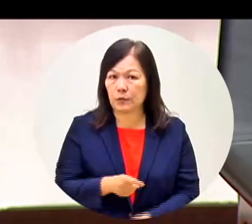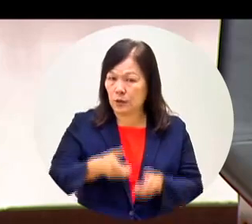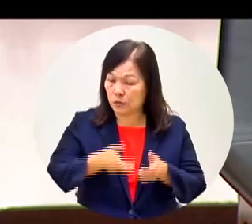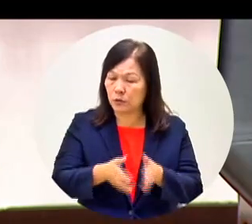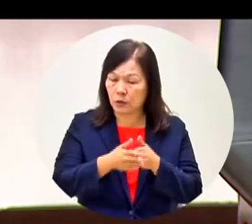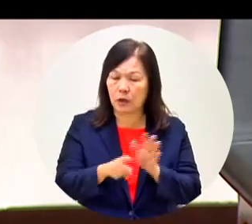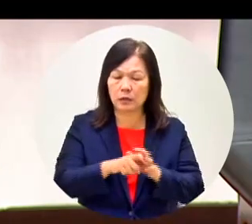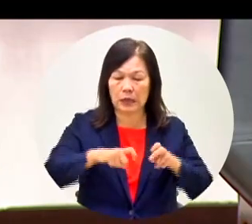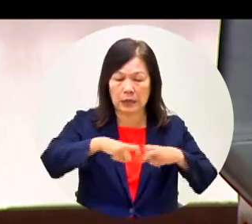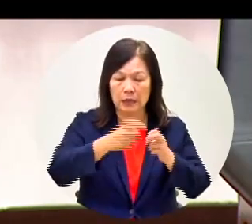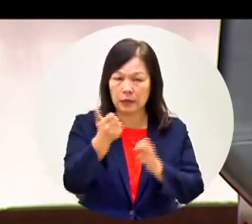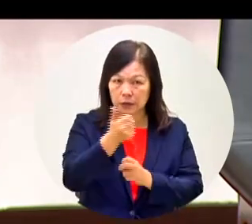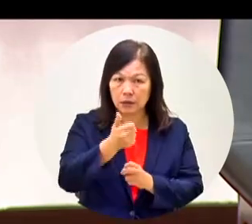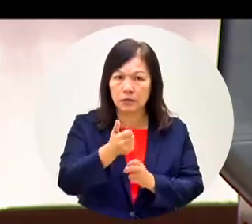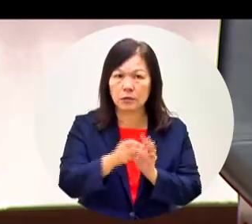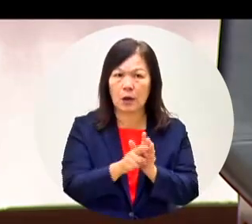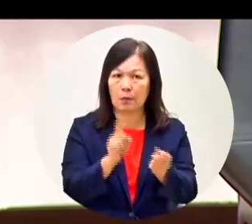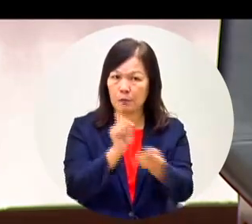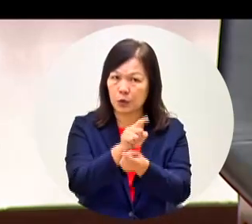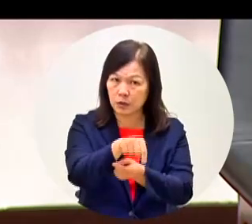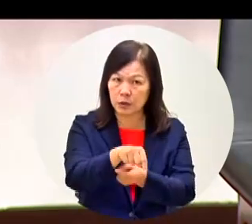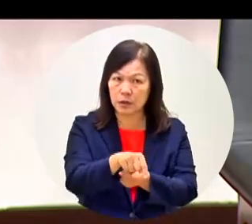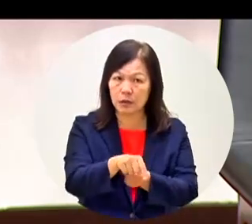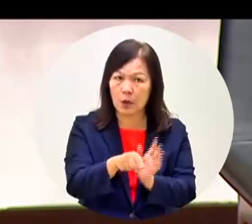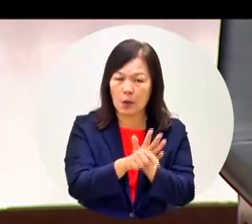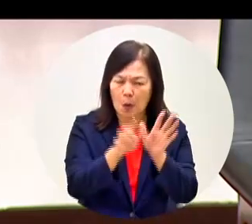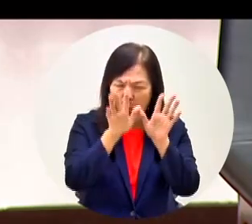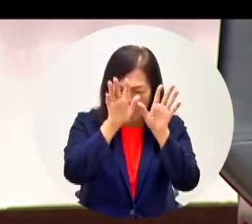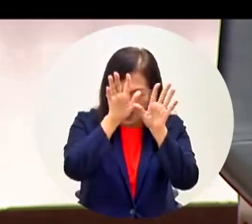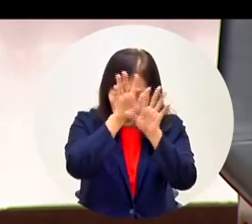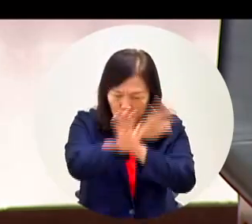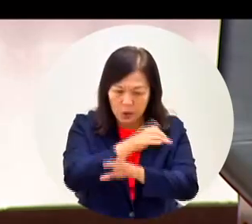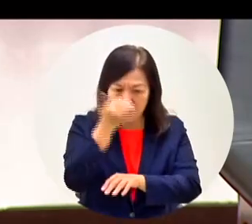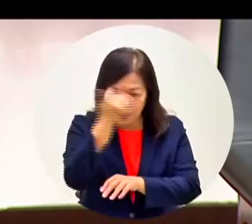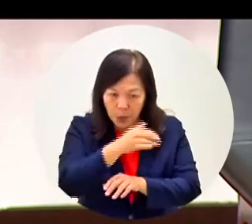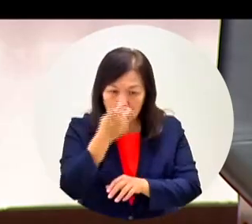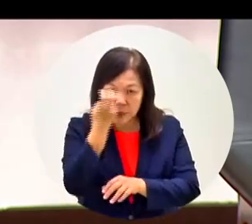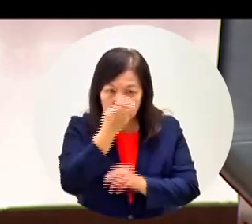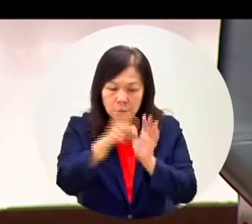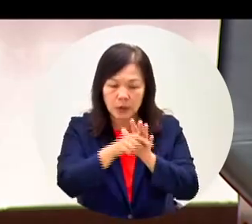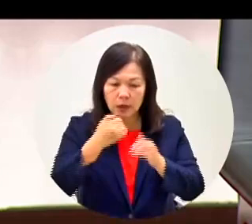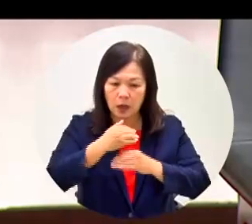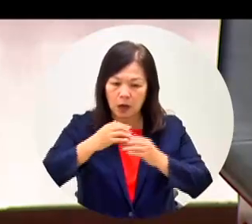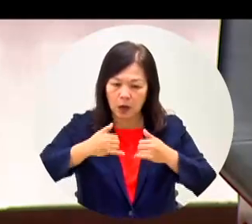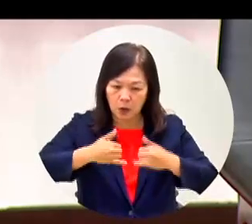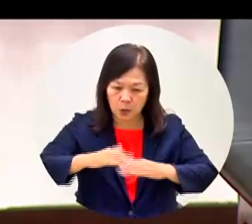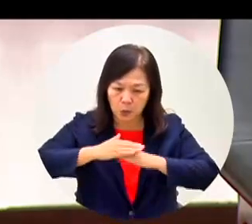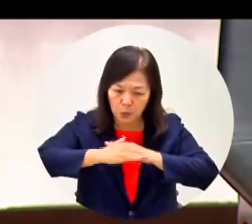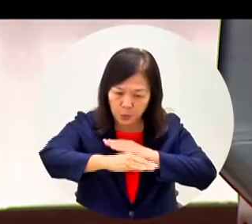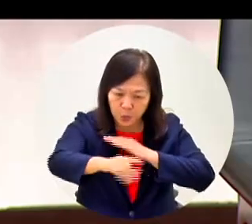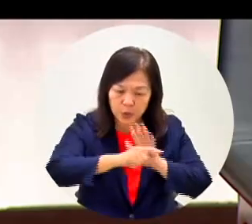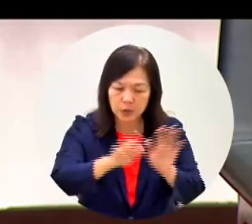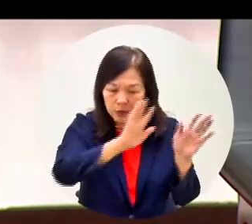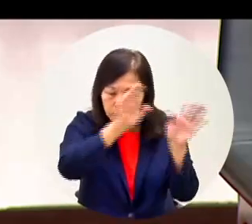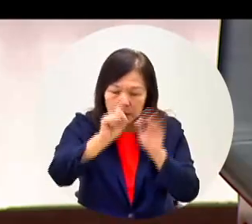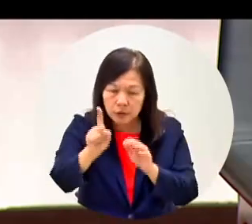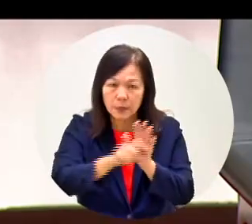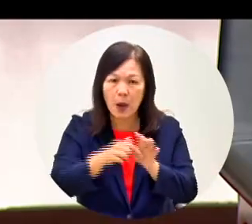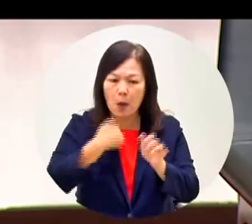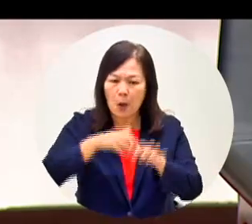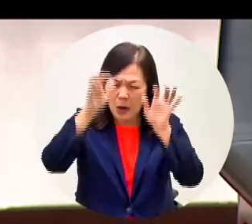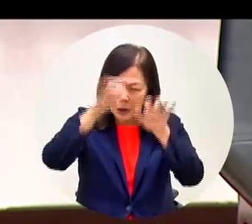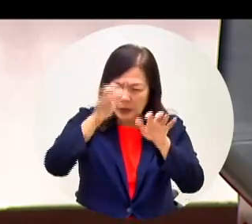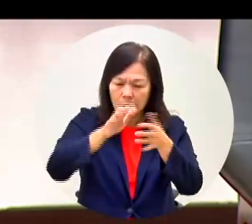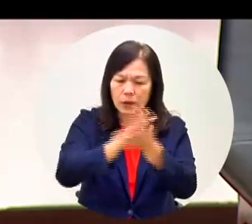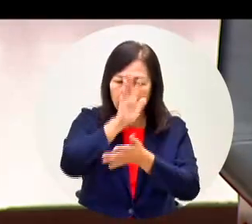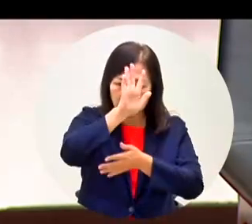你深夜有去突击他们铺路的情况到底为何，为什么下雨高雄市的道路就会破得坑